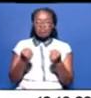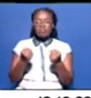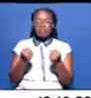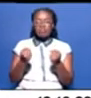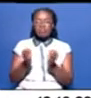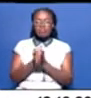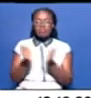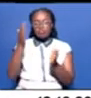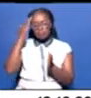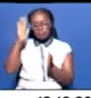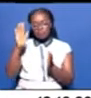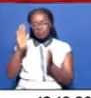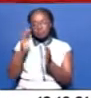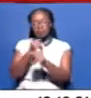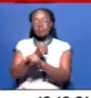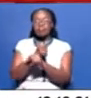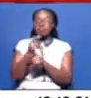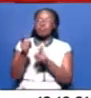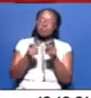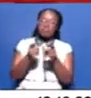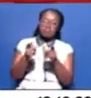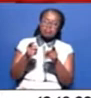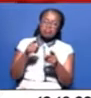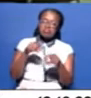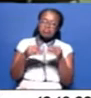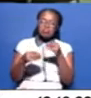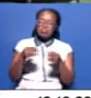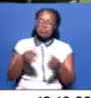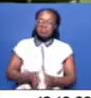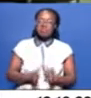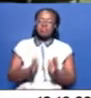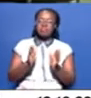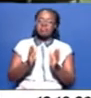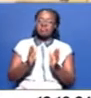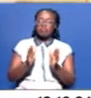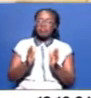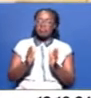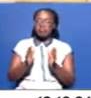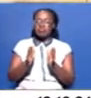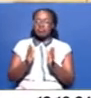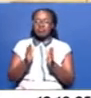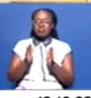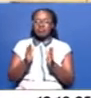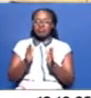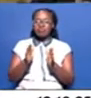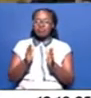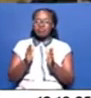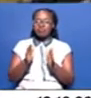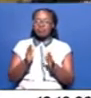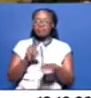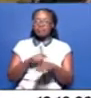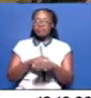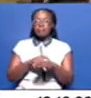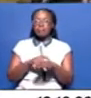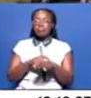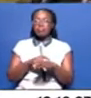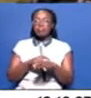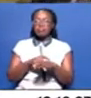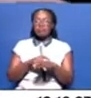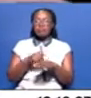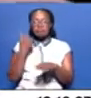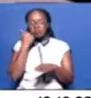na kuzuia na kudhibiti kasoro za kuzaliwa nazo na ulemavu unaosababishwa na ukuaji mbaya, magonjwa